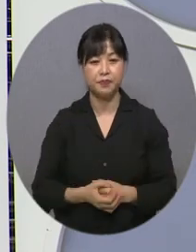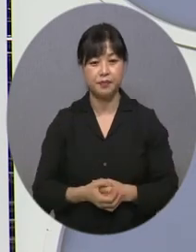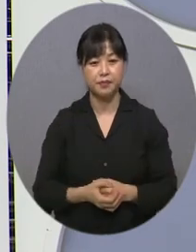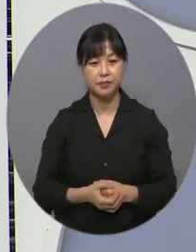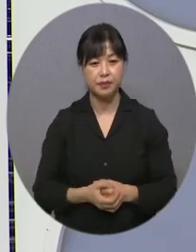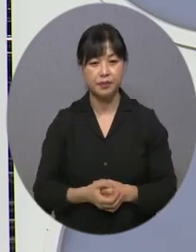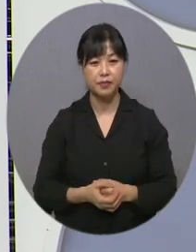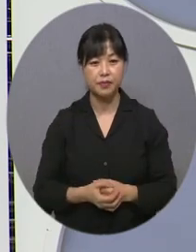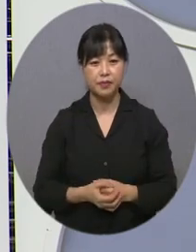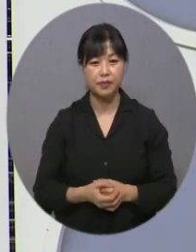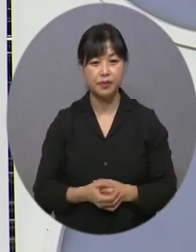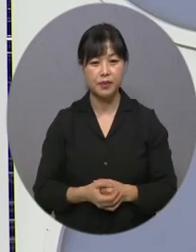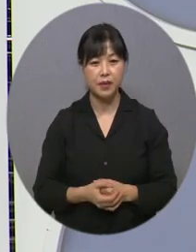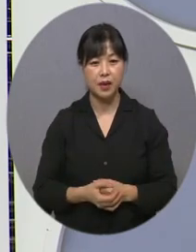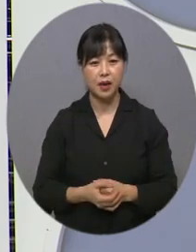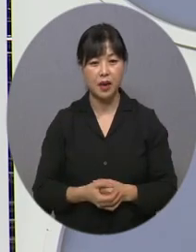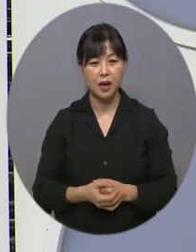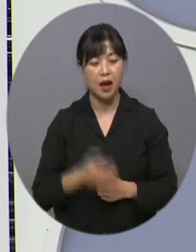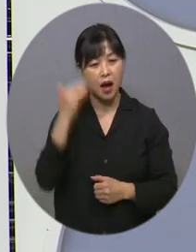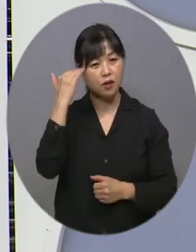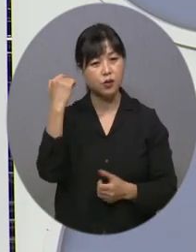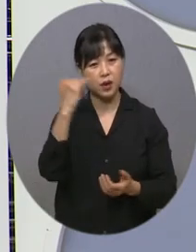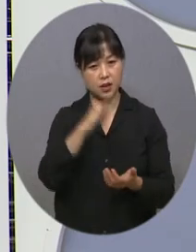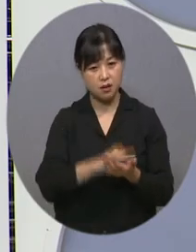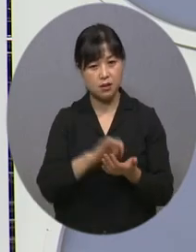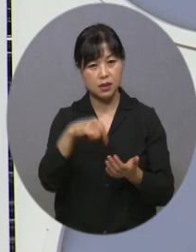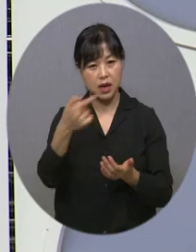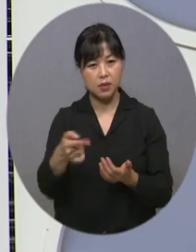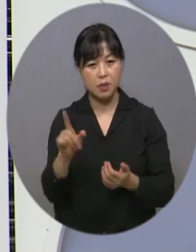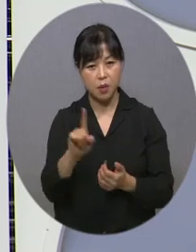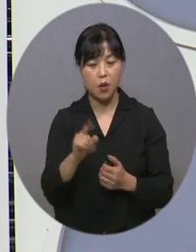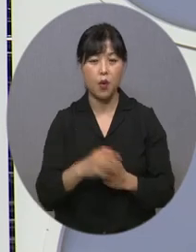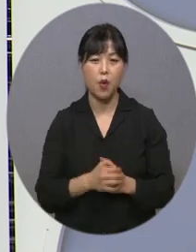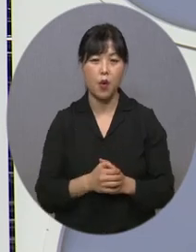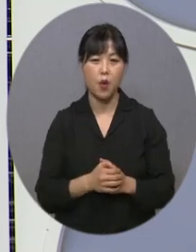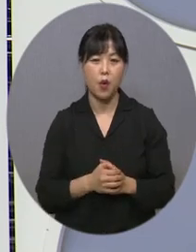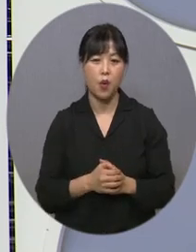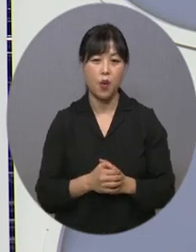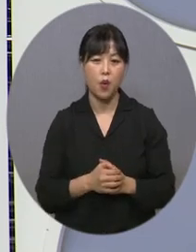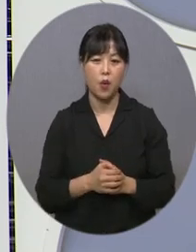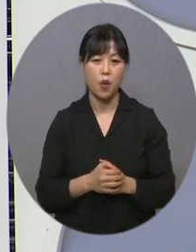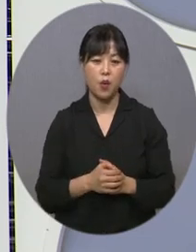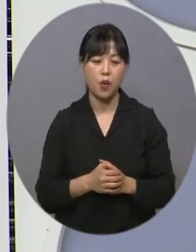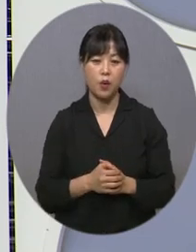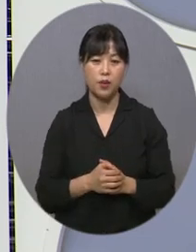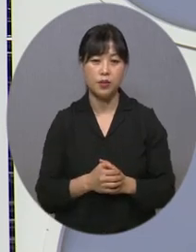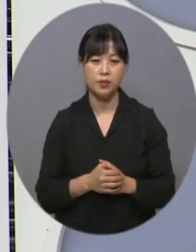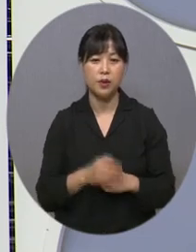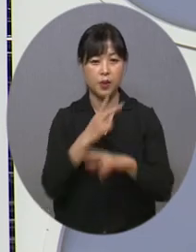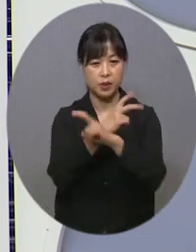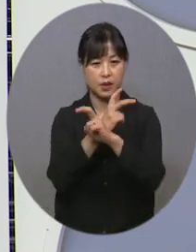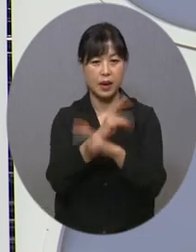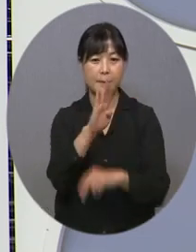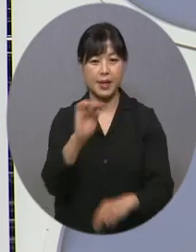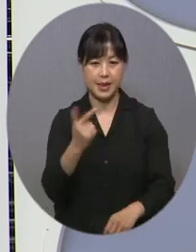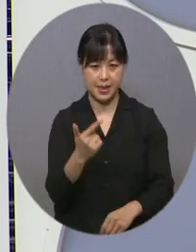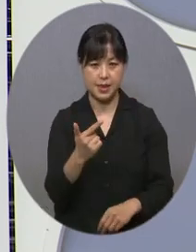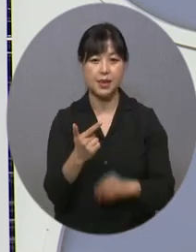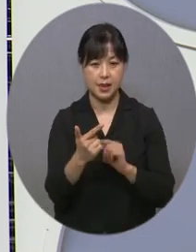그 한국 들어왔다가 그 다음에 나간 것이 이제 그 비엔나